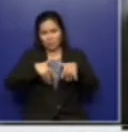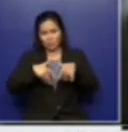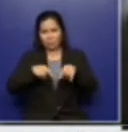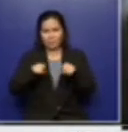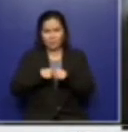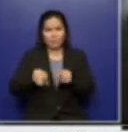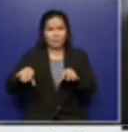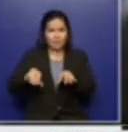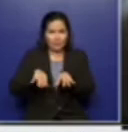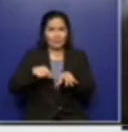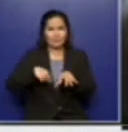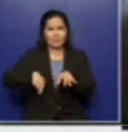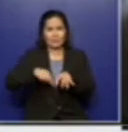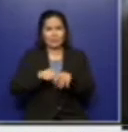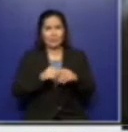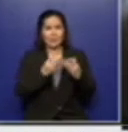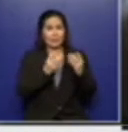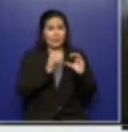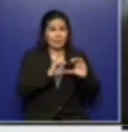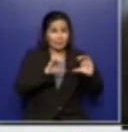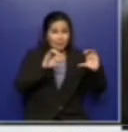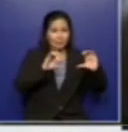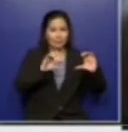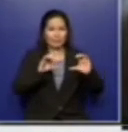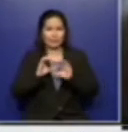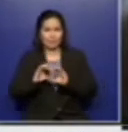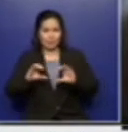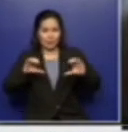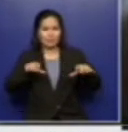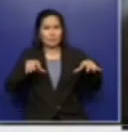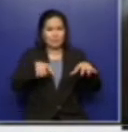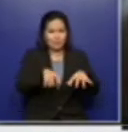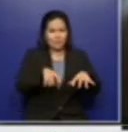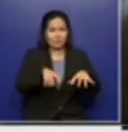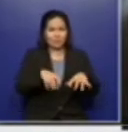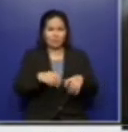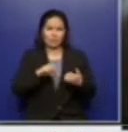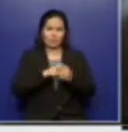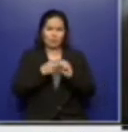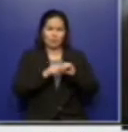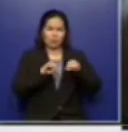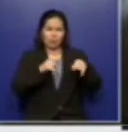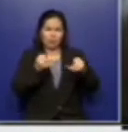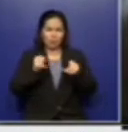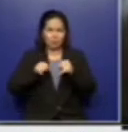ที่ดินรัฐกับที่ดินของรัฐมีความขัดแย้ง